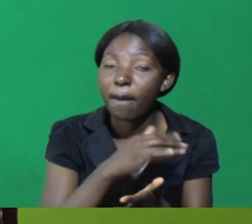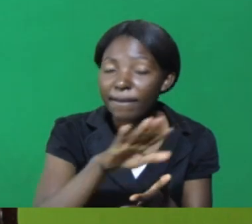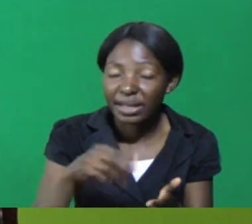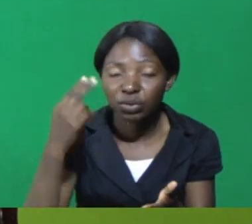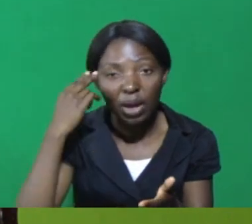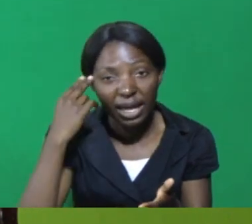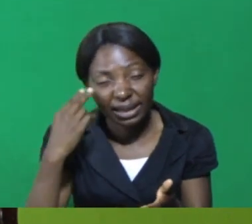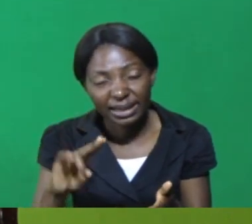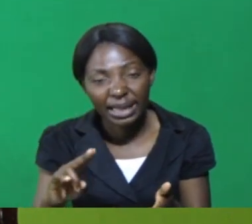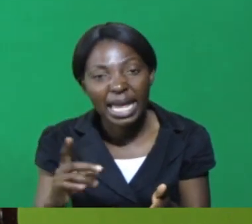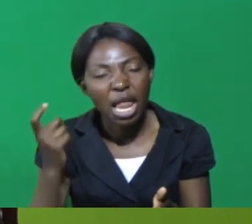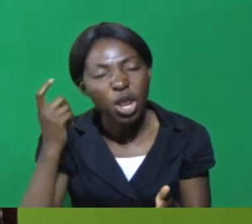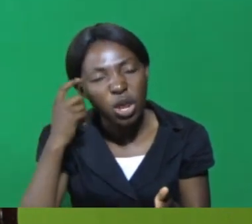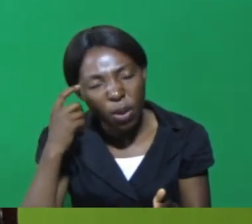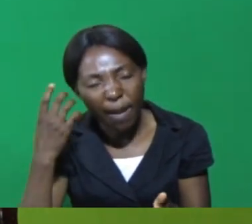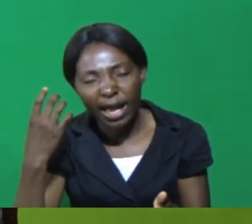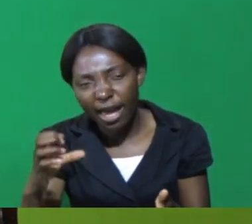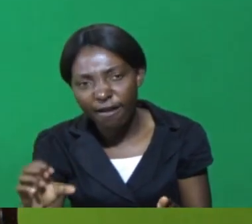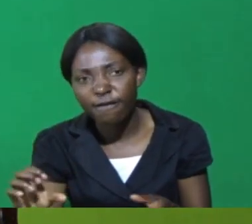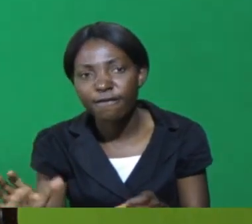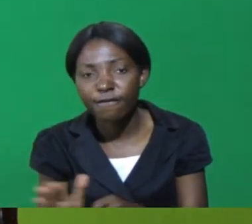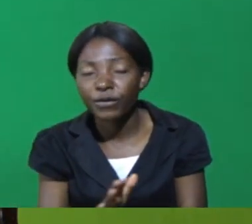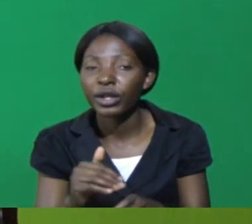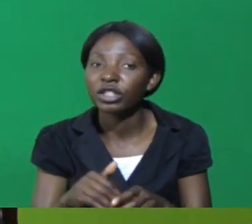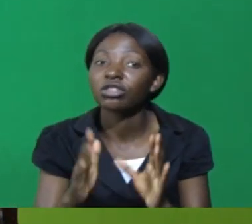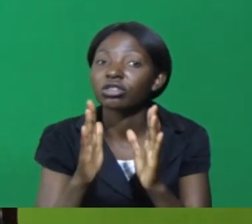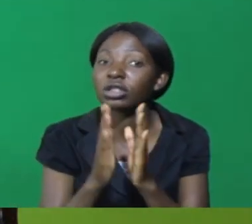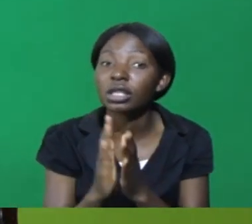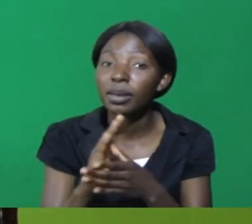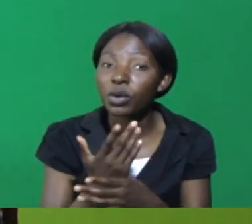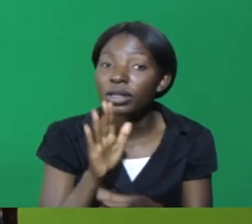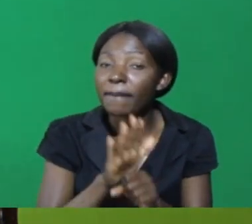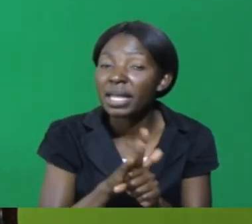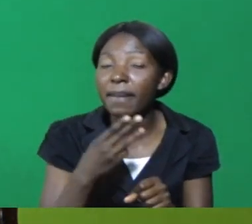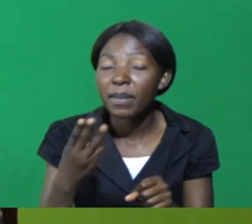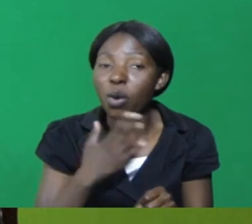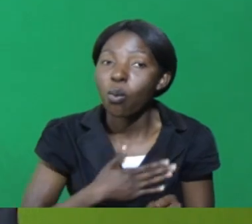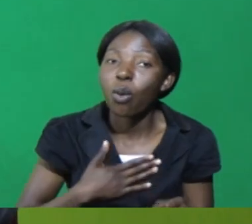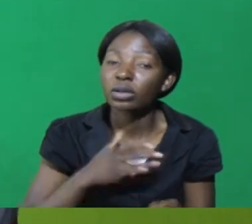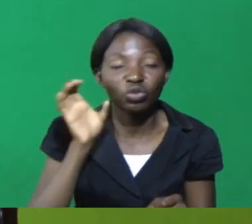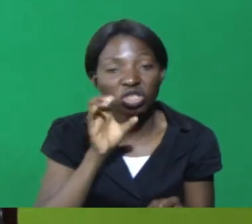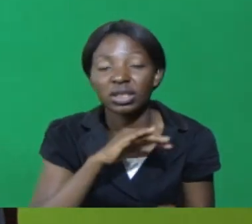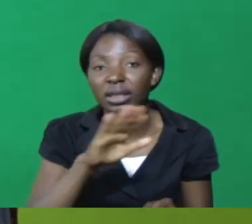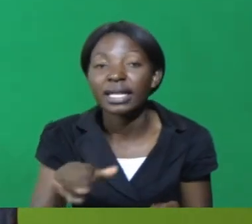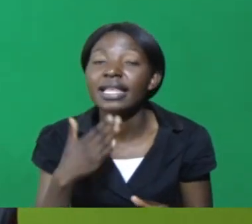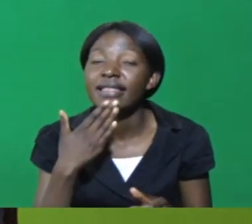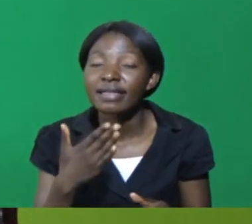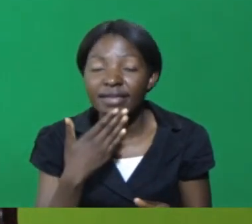naMwari. Saka toda kutenda vateereri, mufundisi maita zvakanaka. Matitungamirira muchidzidzo chinovhura